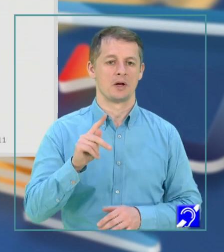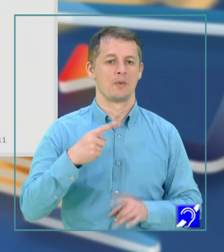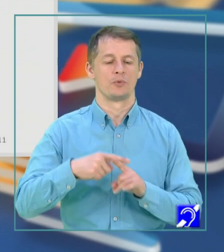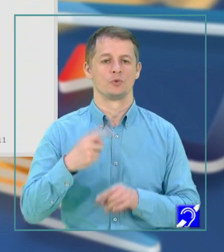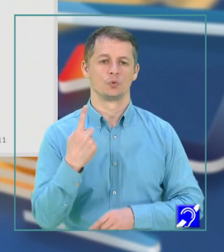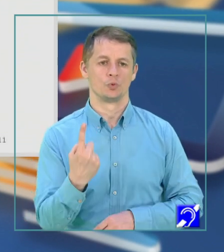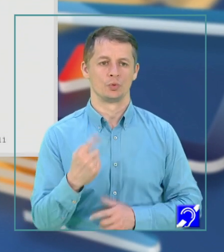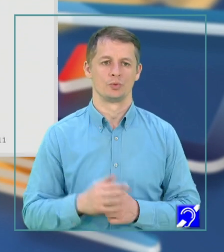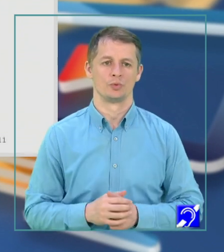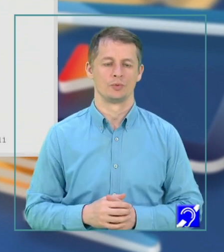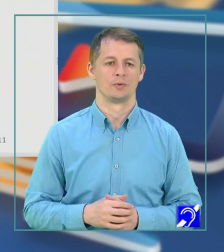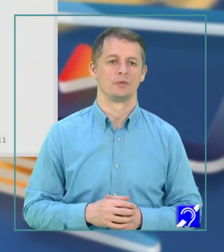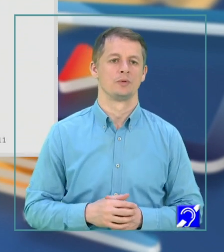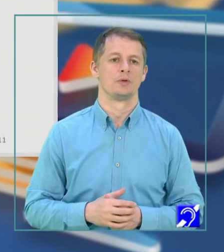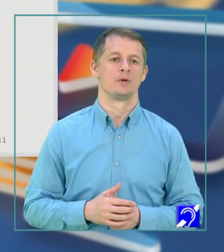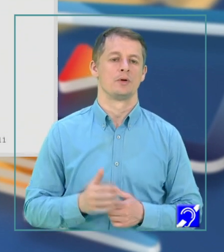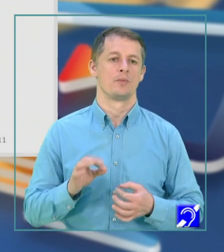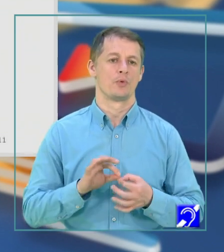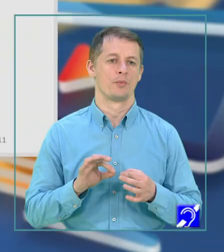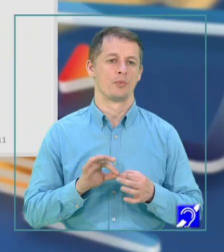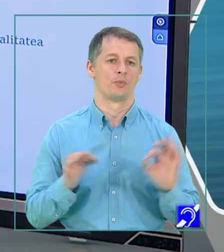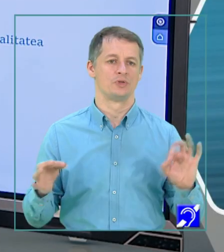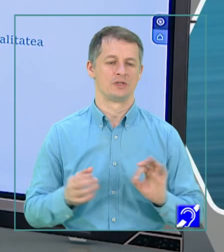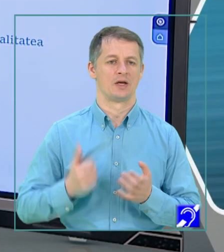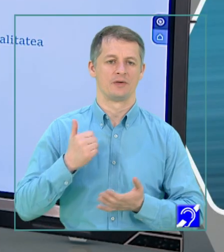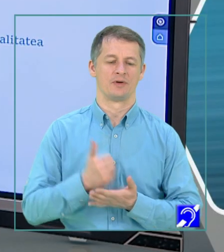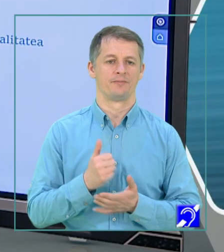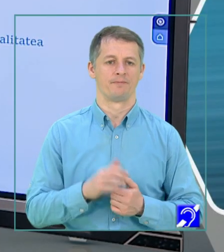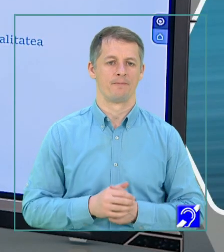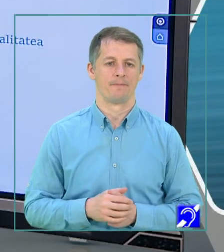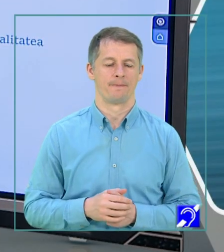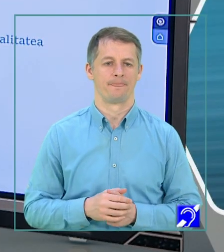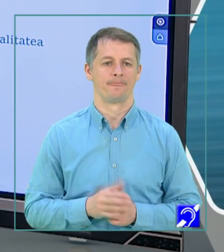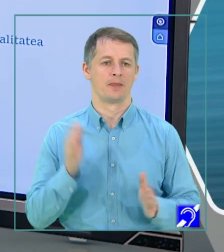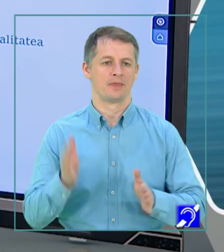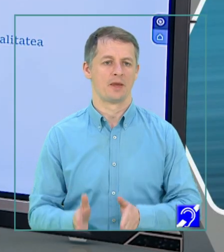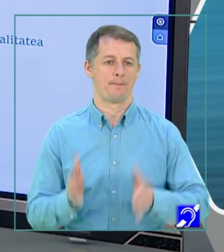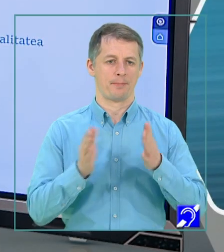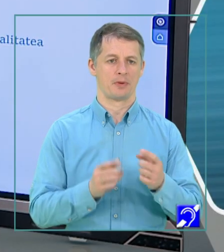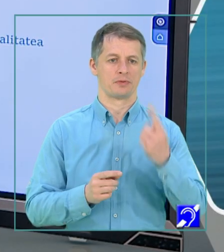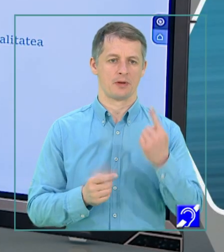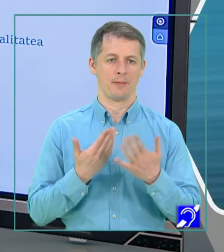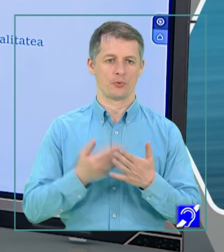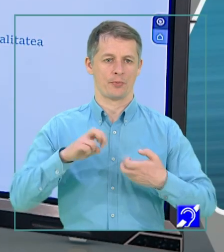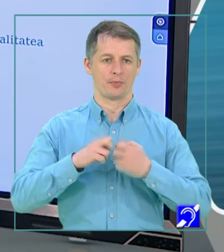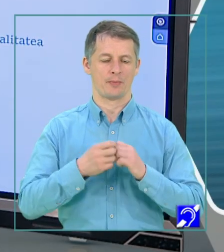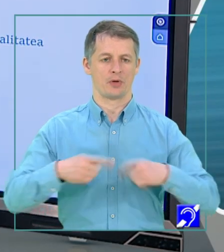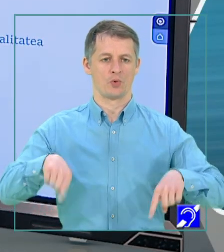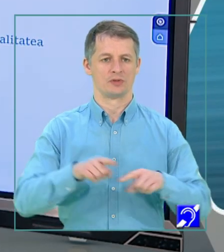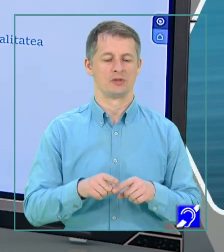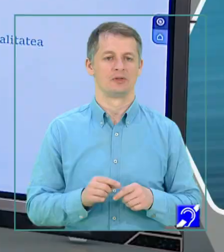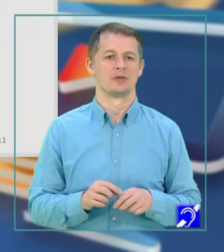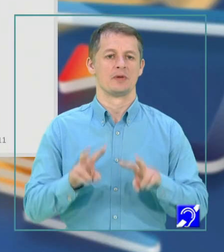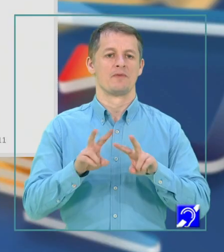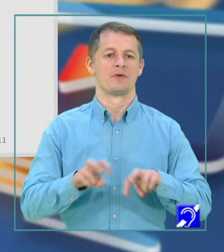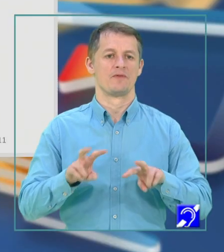de succesorul lui K, propoziție adevărată. Etapa întâi pentru problema noastră înseamnă verificarea pentru n